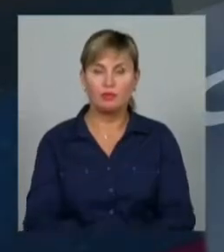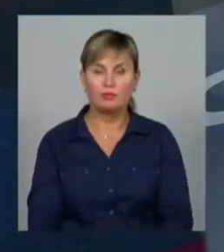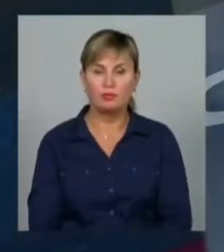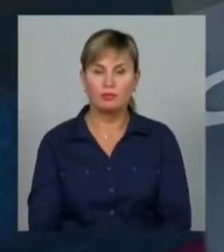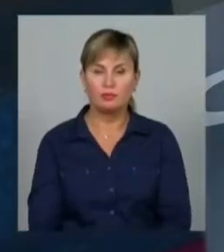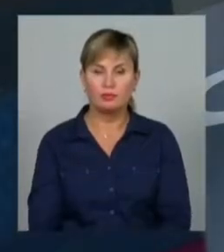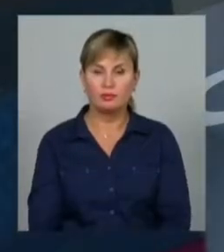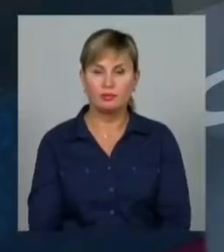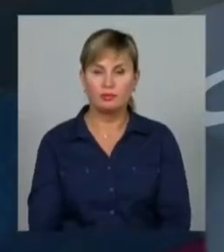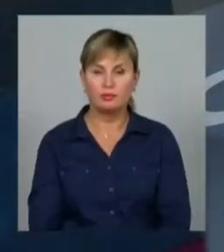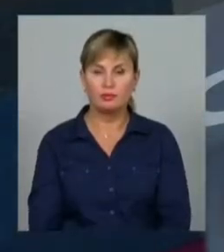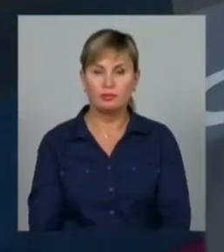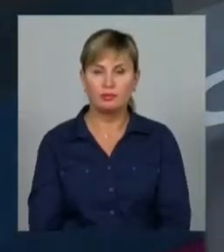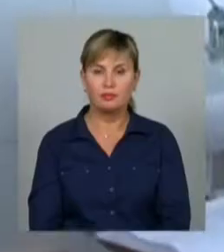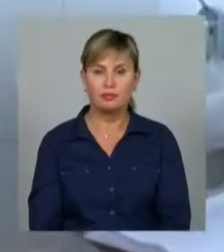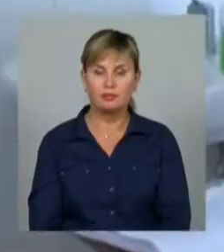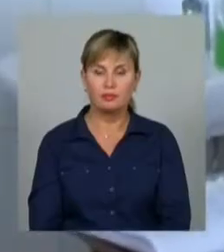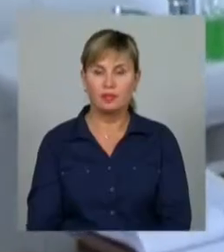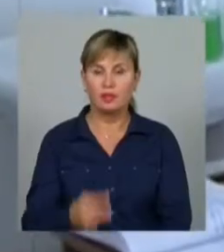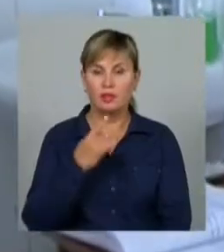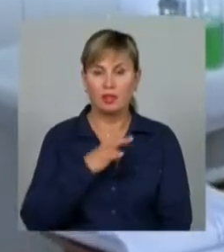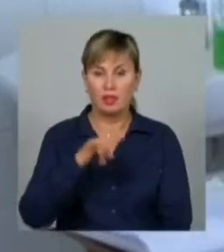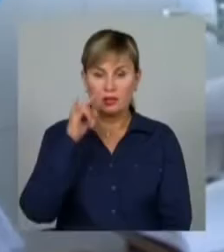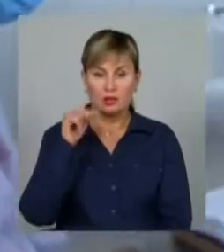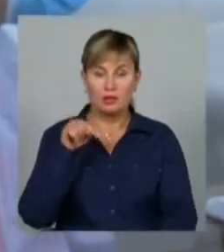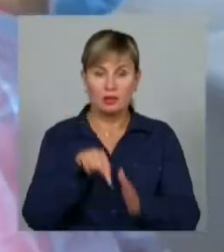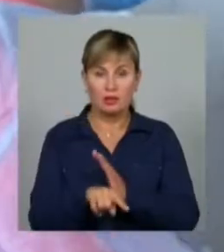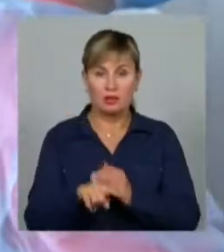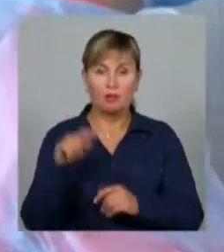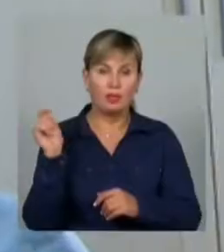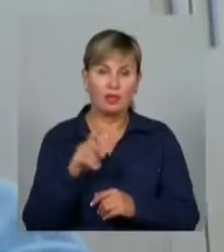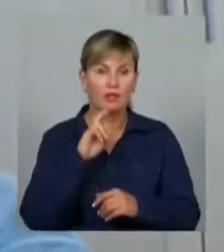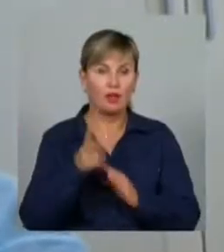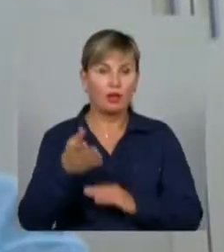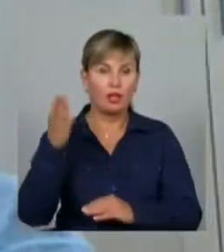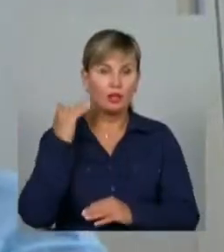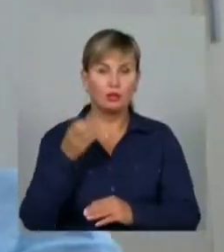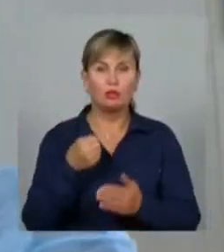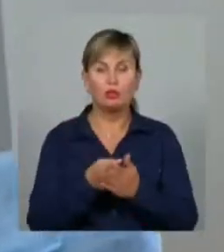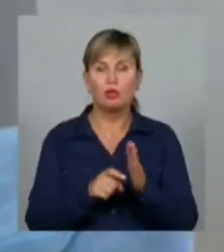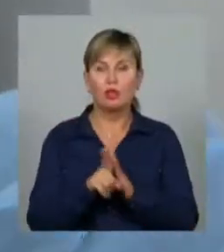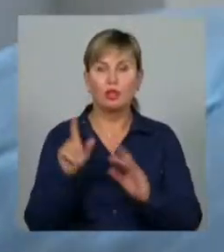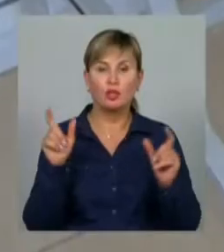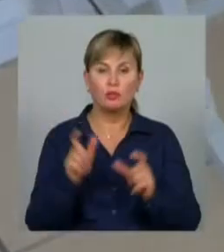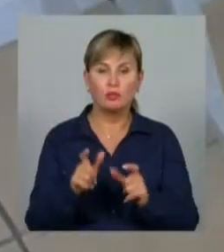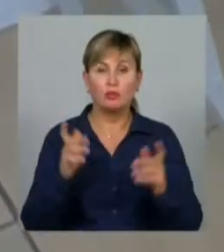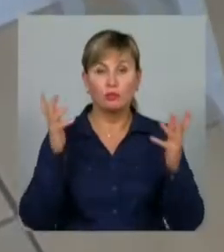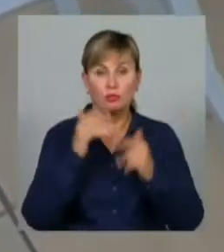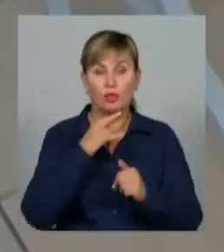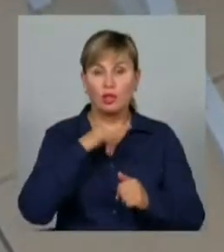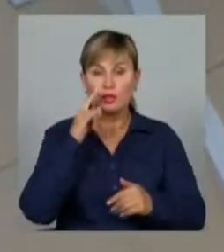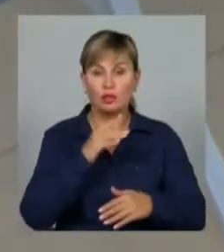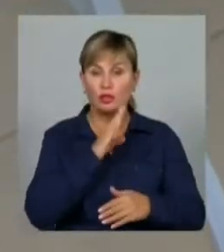мире салимова казахстан биллгейтс крис ван дер брюгге приехал два года назад еще до начала пандемией влюбившись казахскую